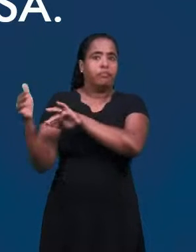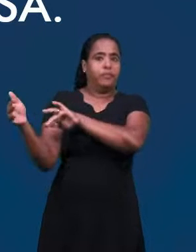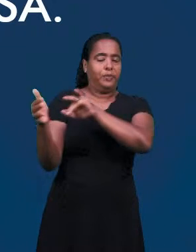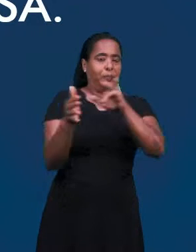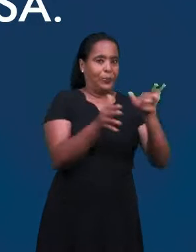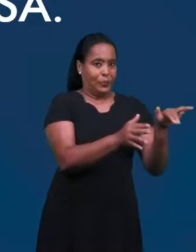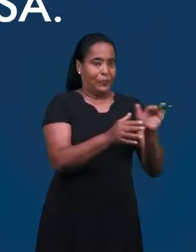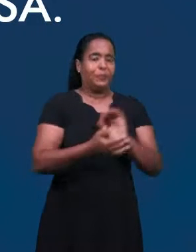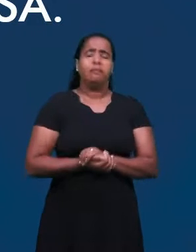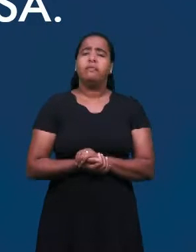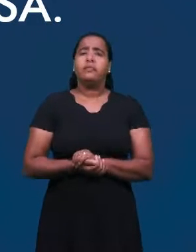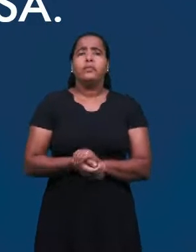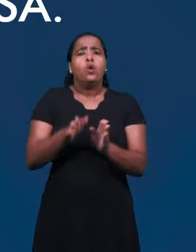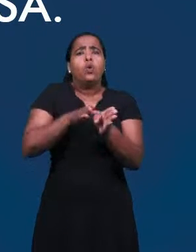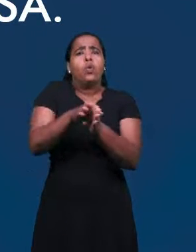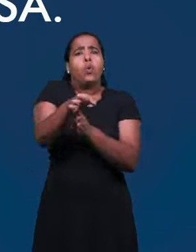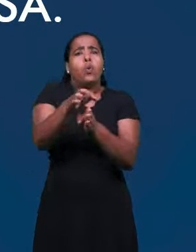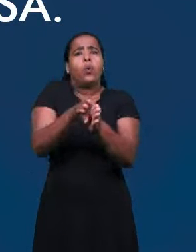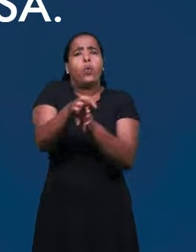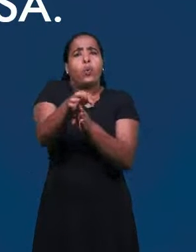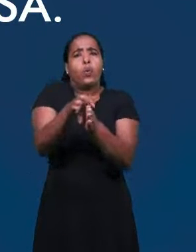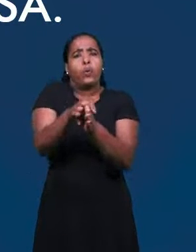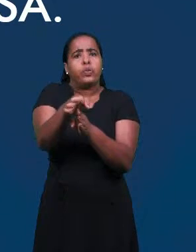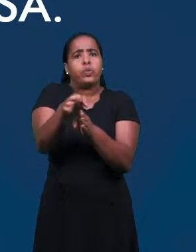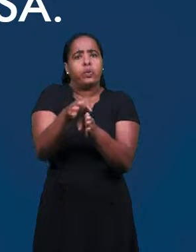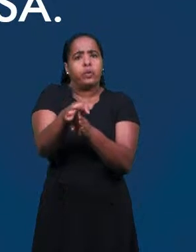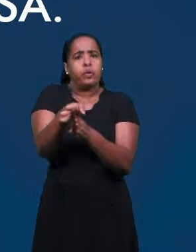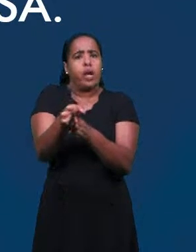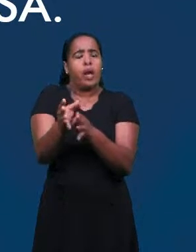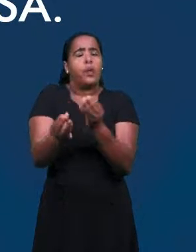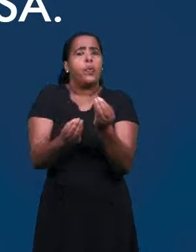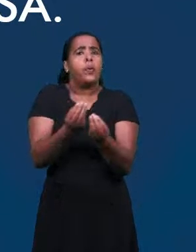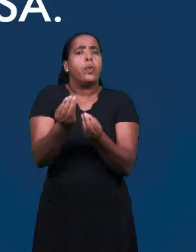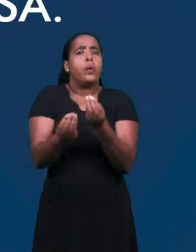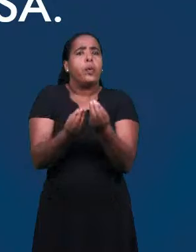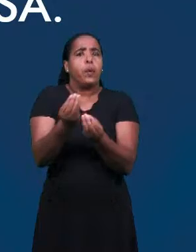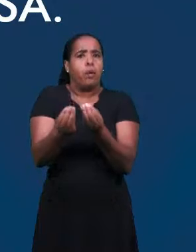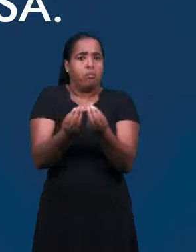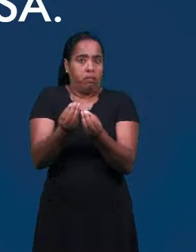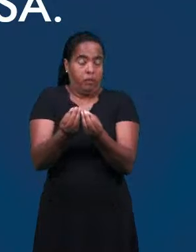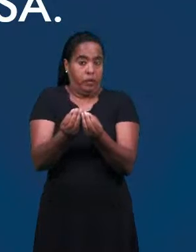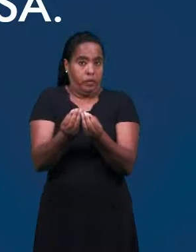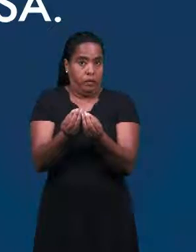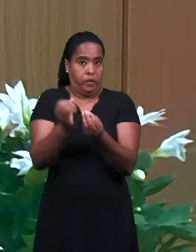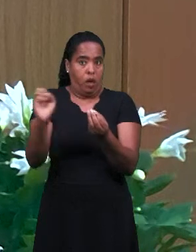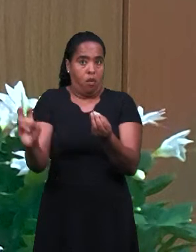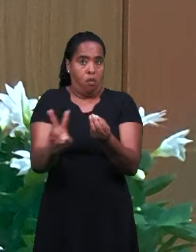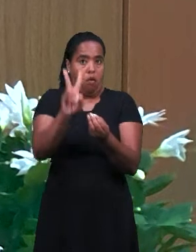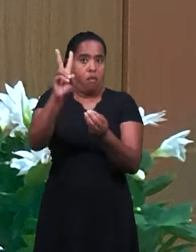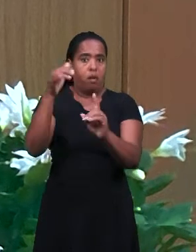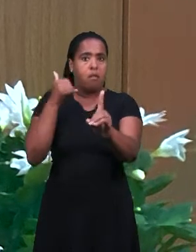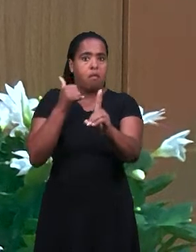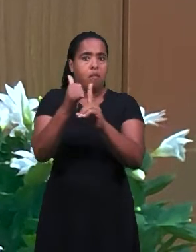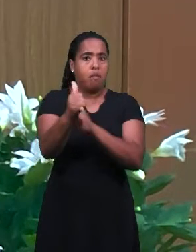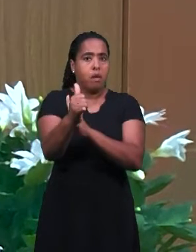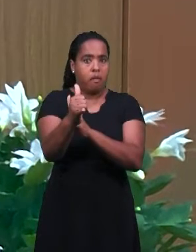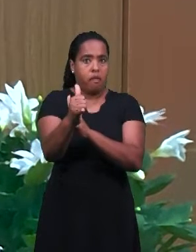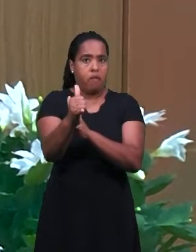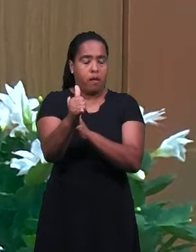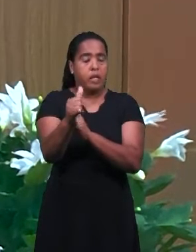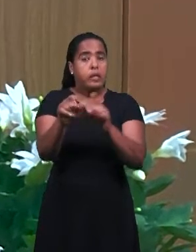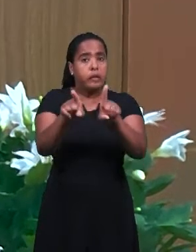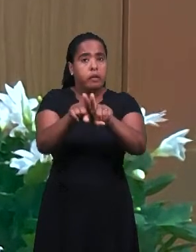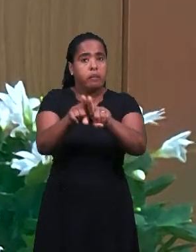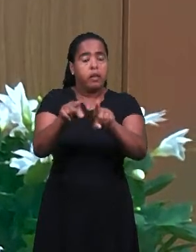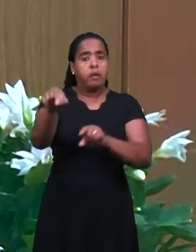Братья и сестры, это совет имеет пророческую ценность, значение